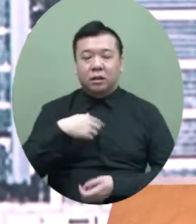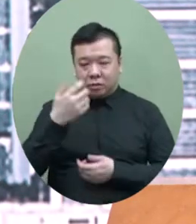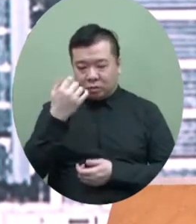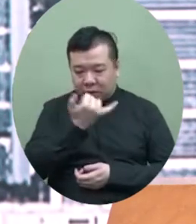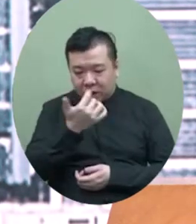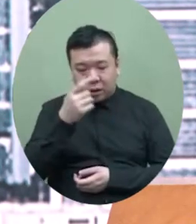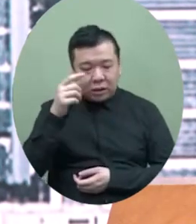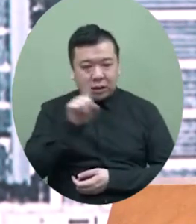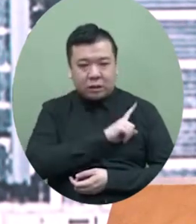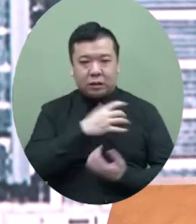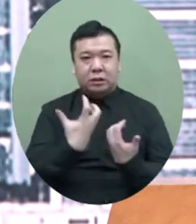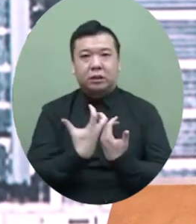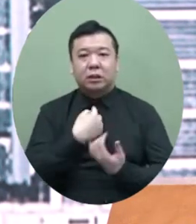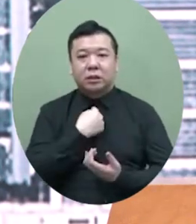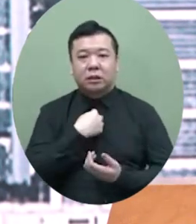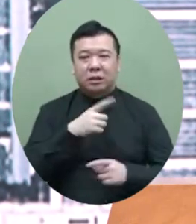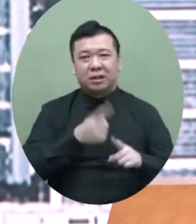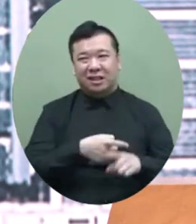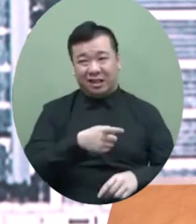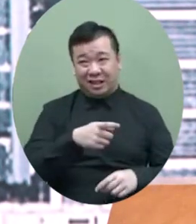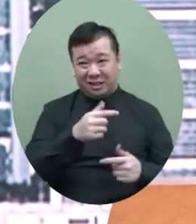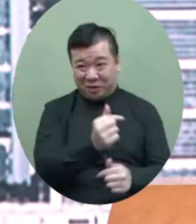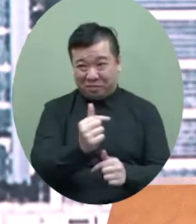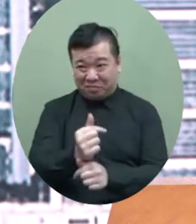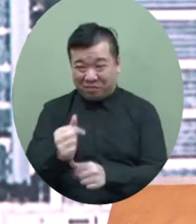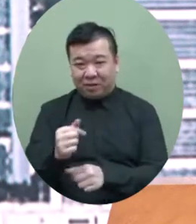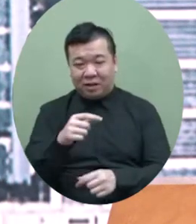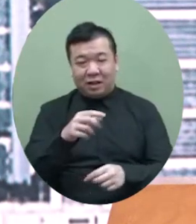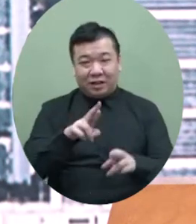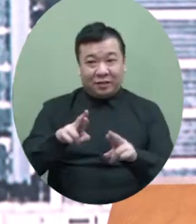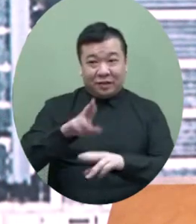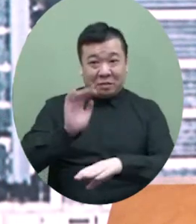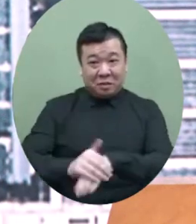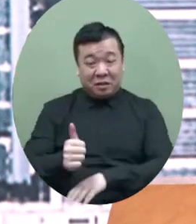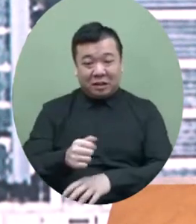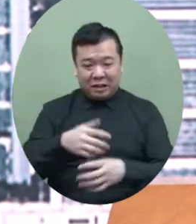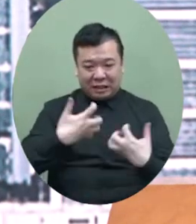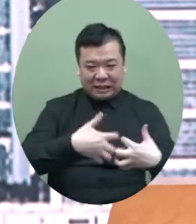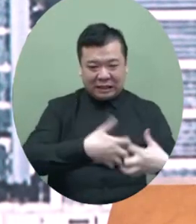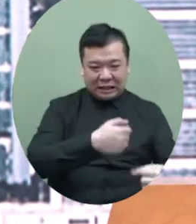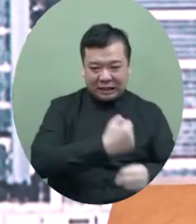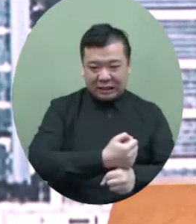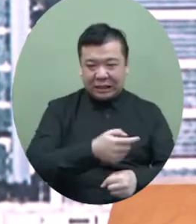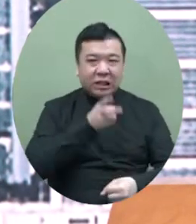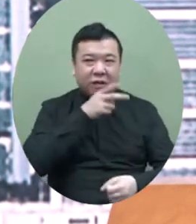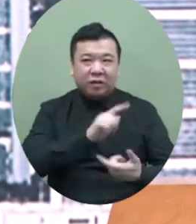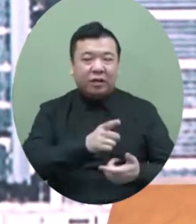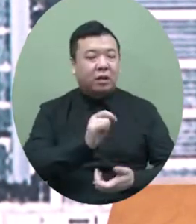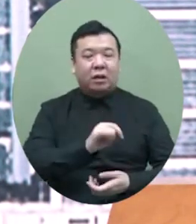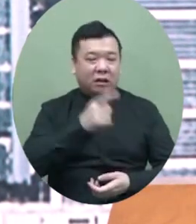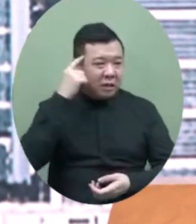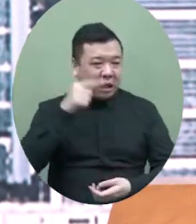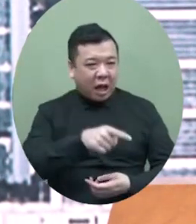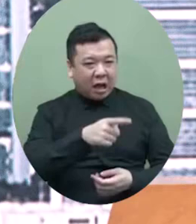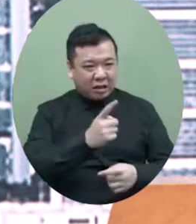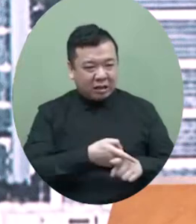因為有陣時係真係唔可能係100%係科學性、係機械性咁啊，知道咧呢個區咧